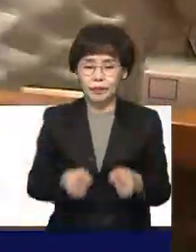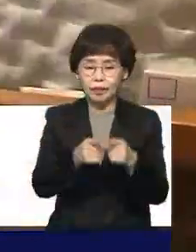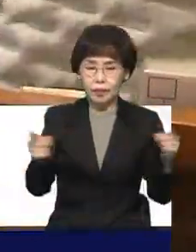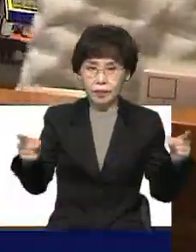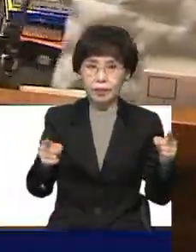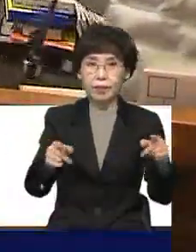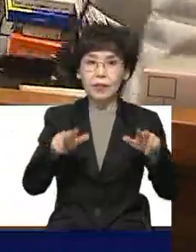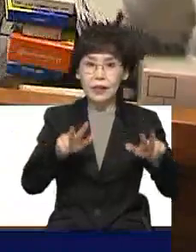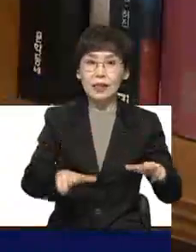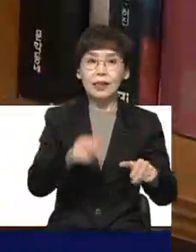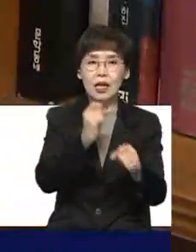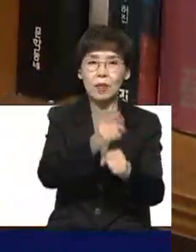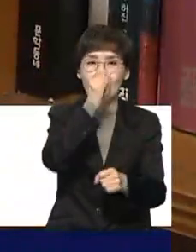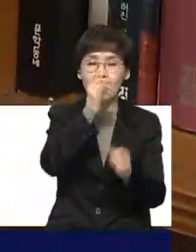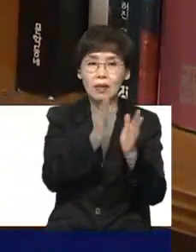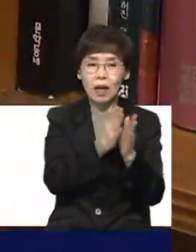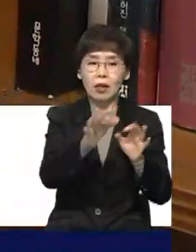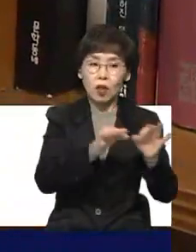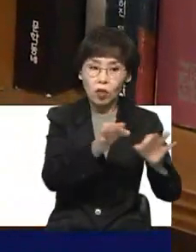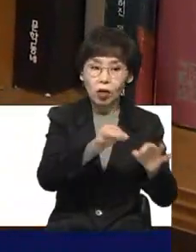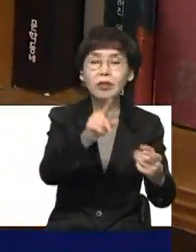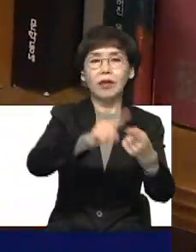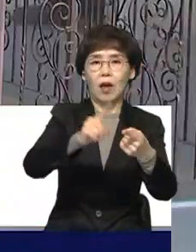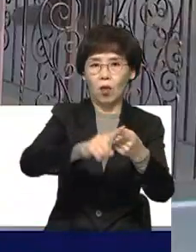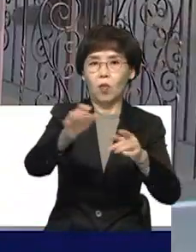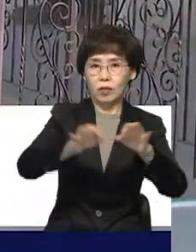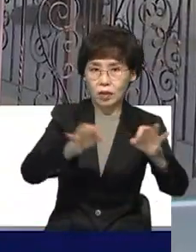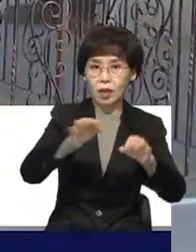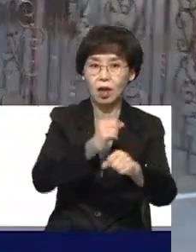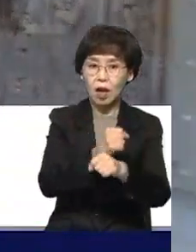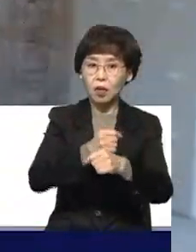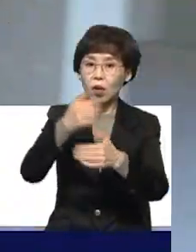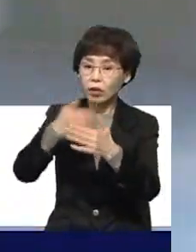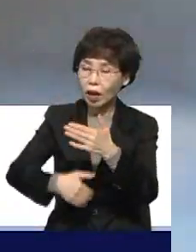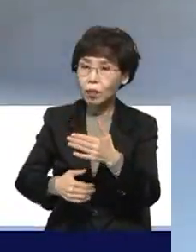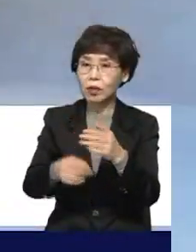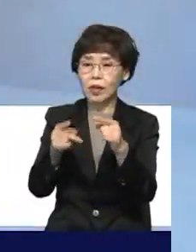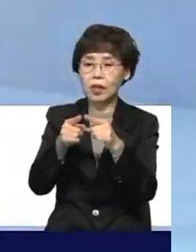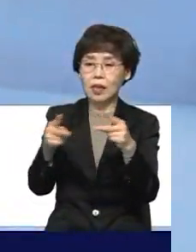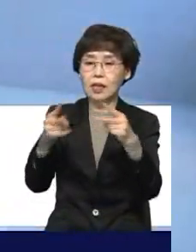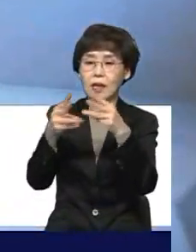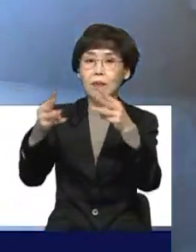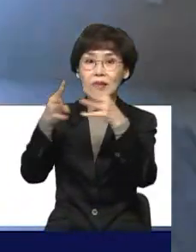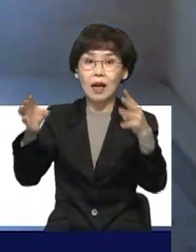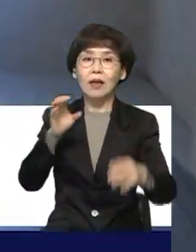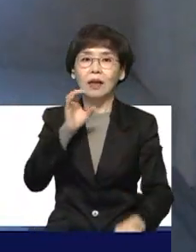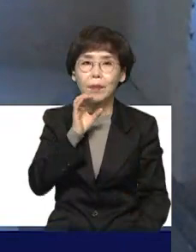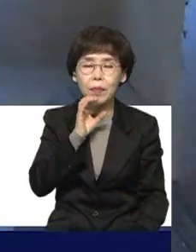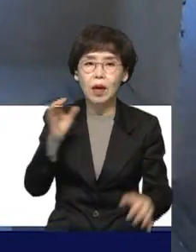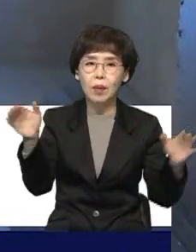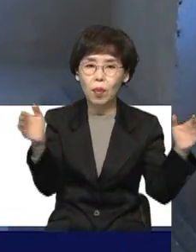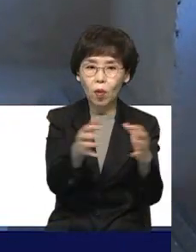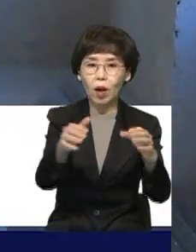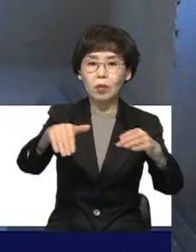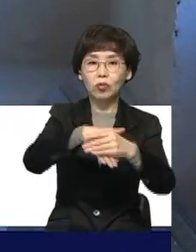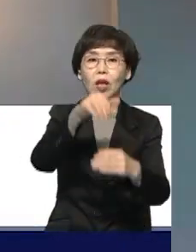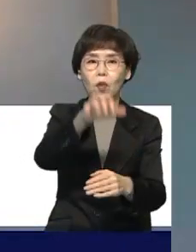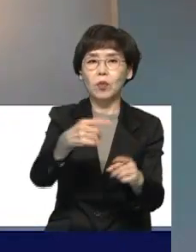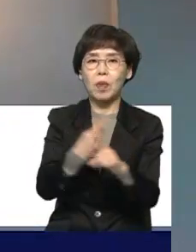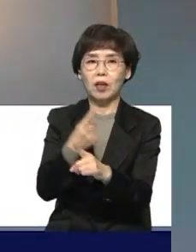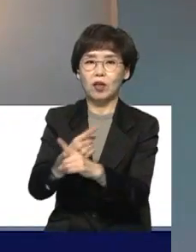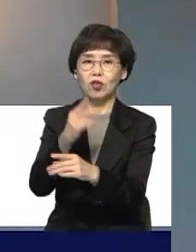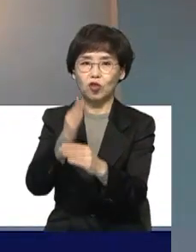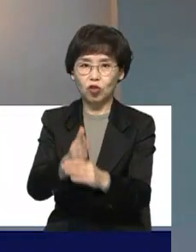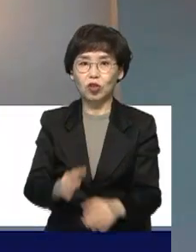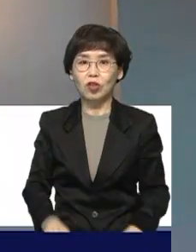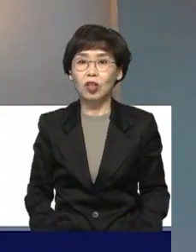1층에는 기존 서점들과 상점이 그대로 영업을 이어가고 나머지 3개층은 카페와 복합 문화 공간으로 변신